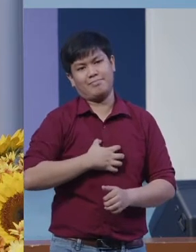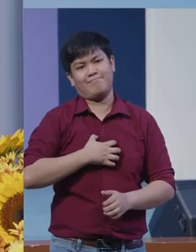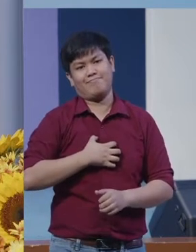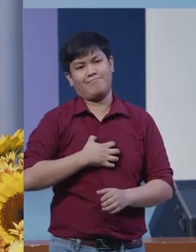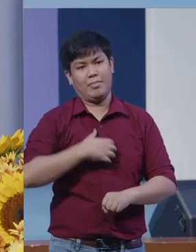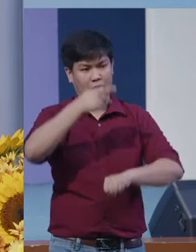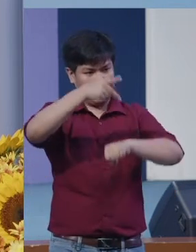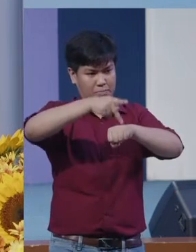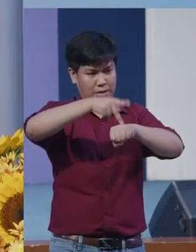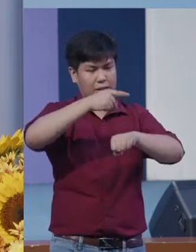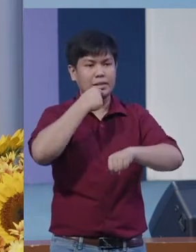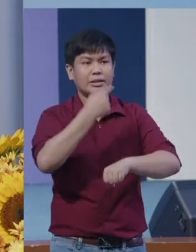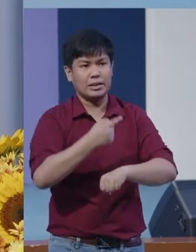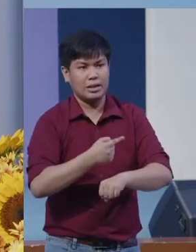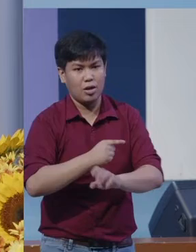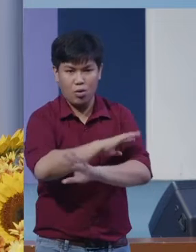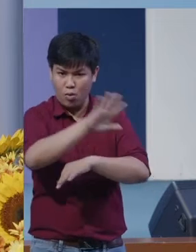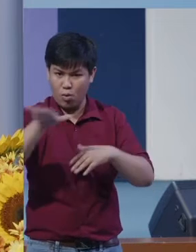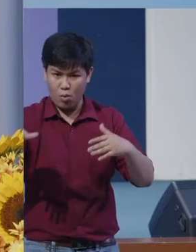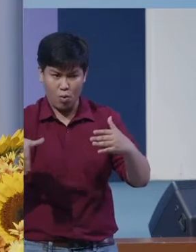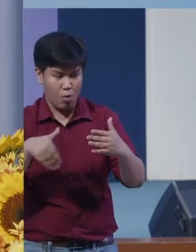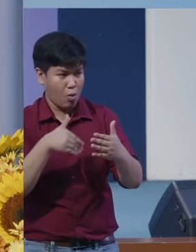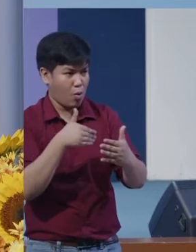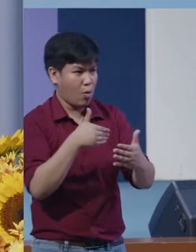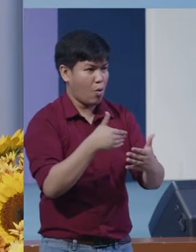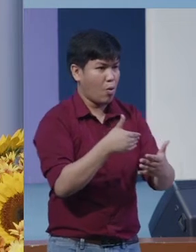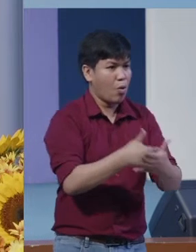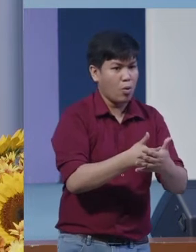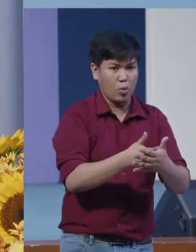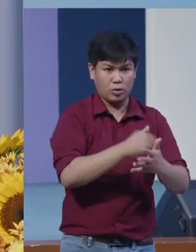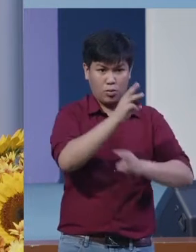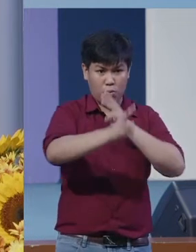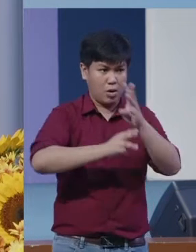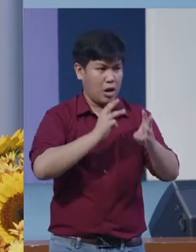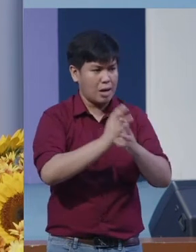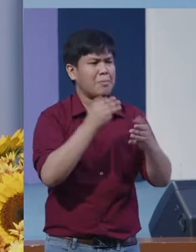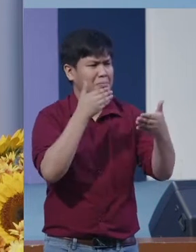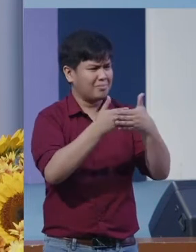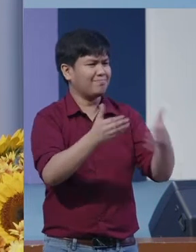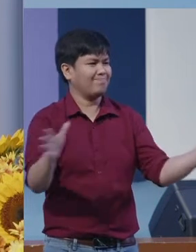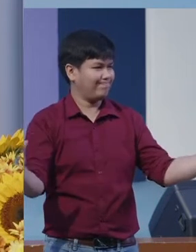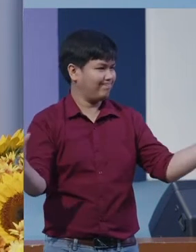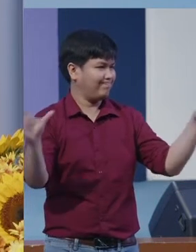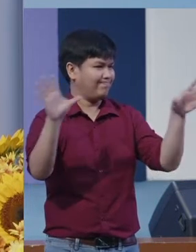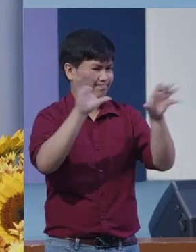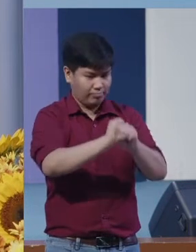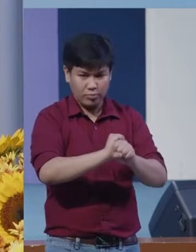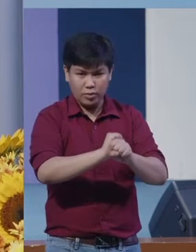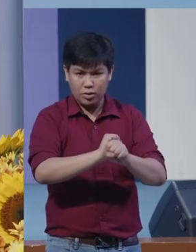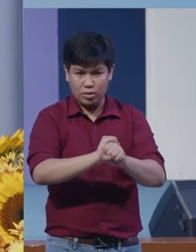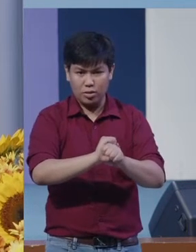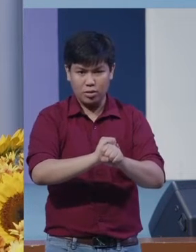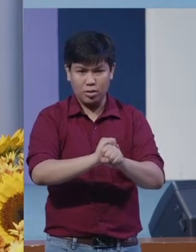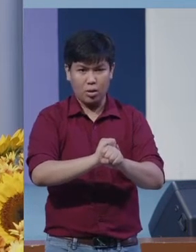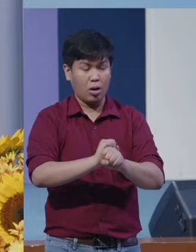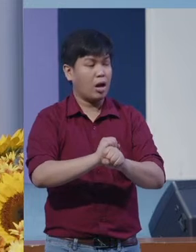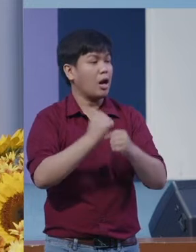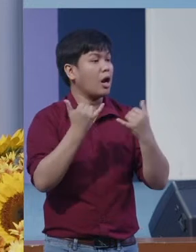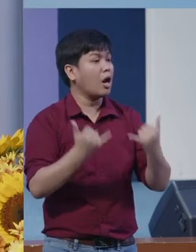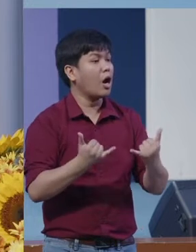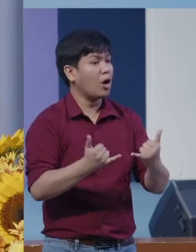Peter 4:7, the end of all things is at hand. Malapit na, sabi niya. Therefore, be